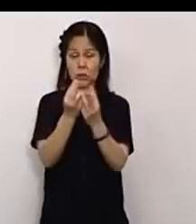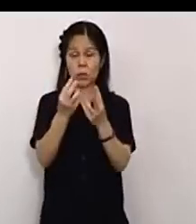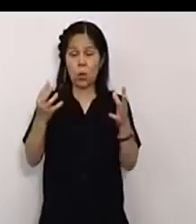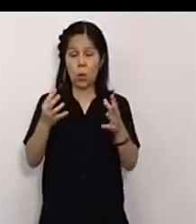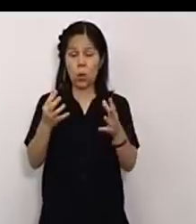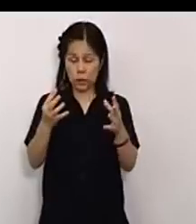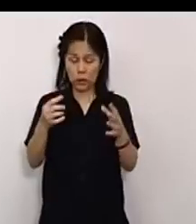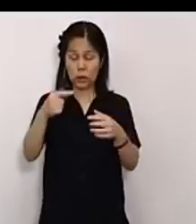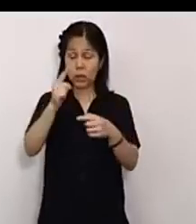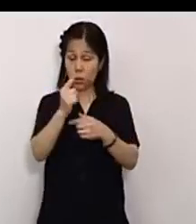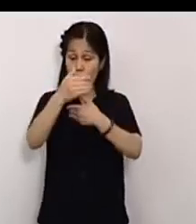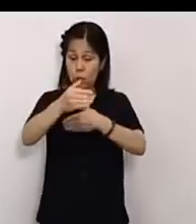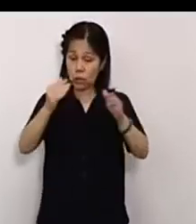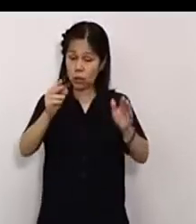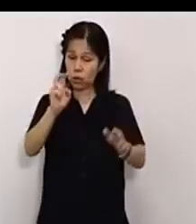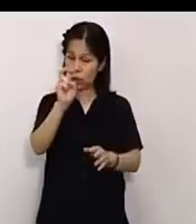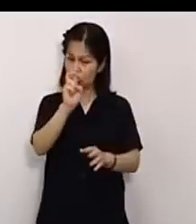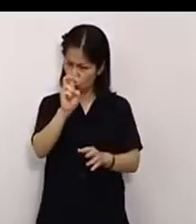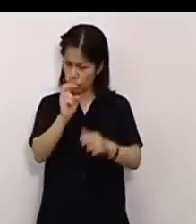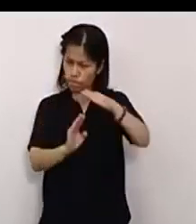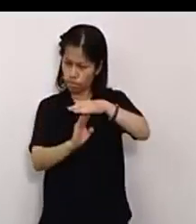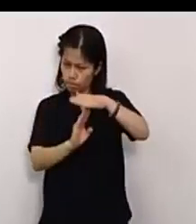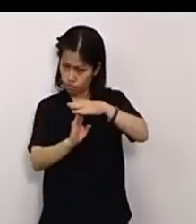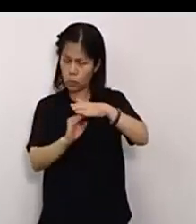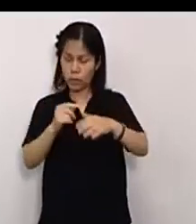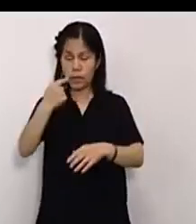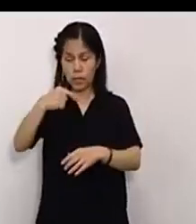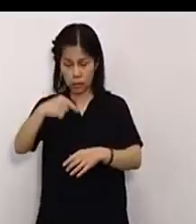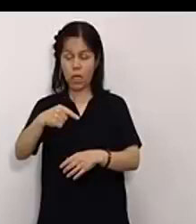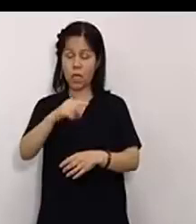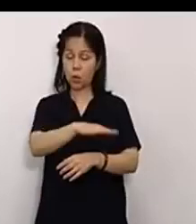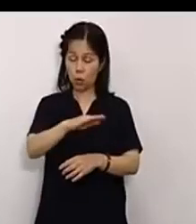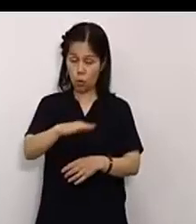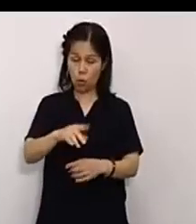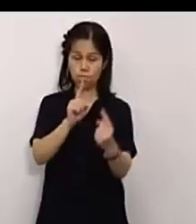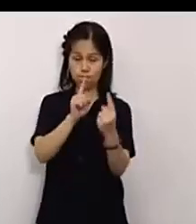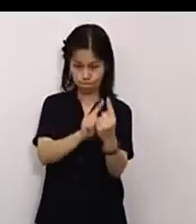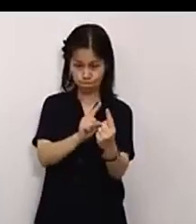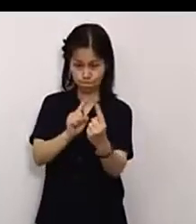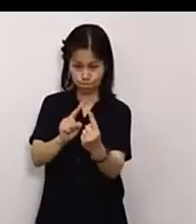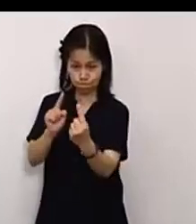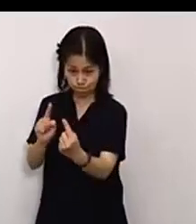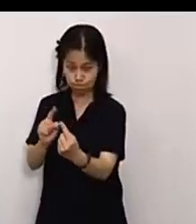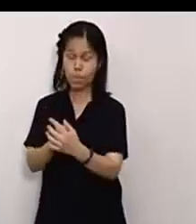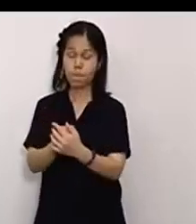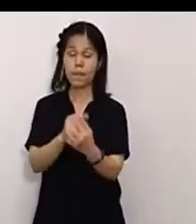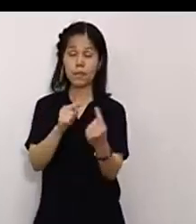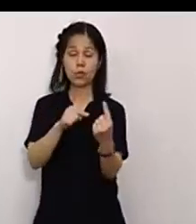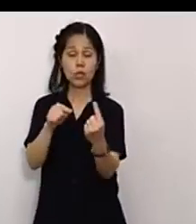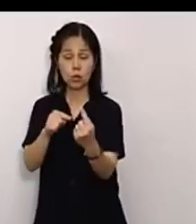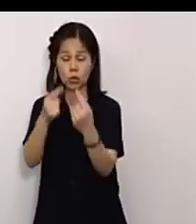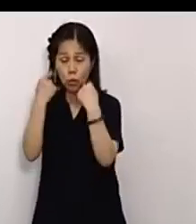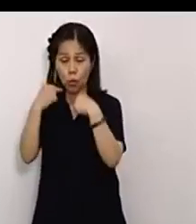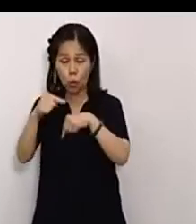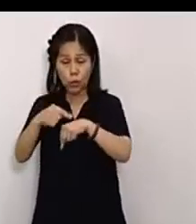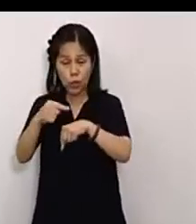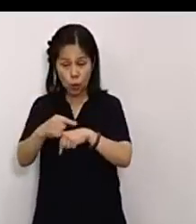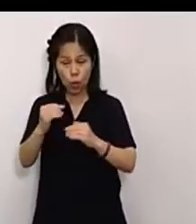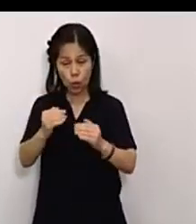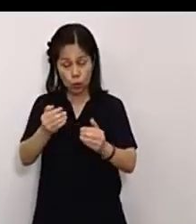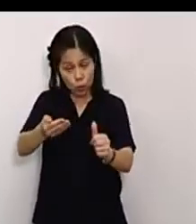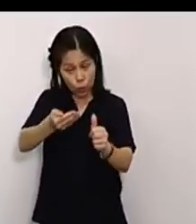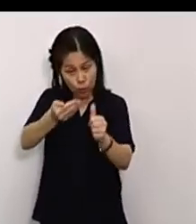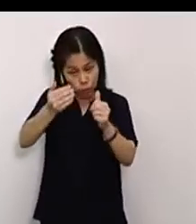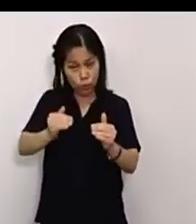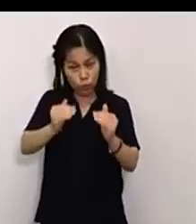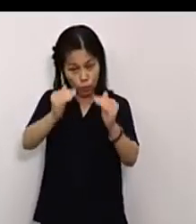の学級にして、先生が子どもと、ちゃんと向き合ってですね、一人一人の個性を伸ばしていく、そして子どもが置か